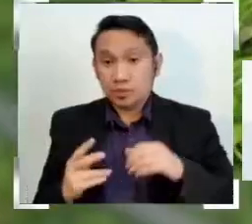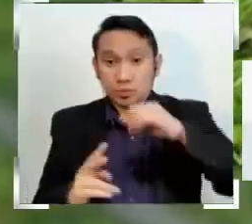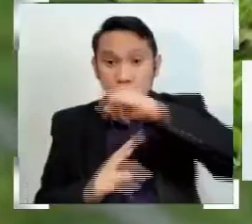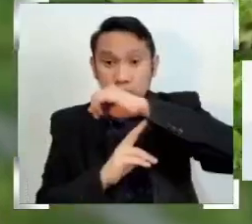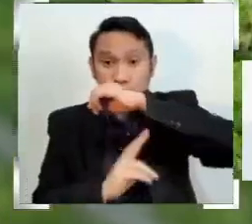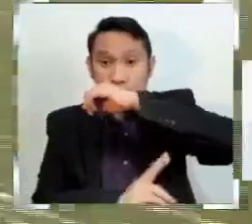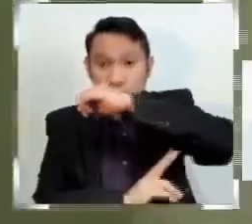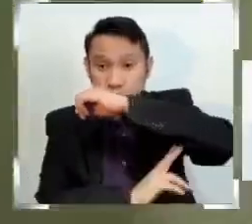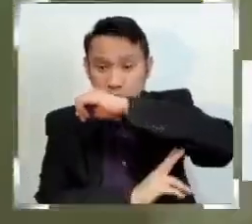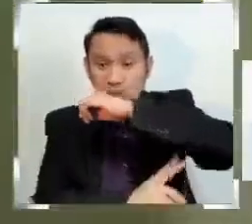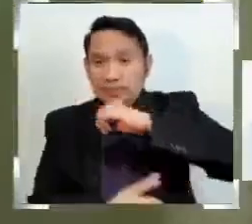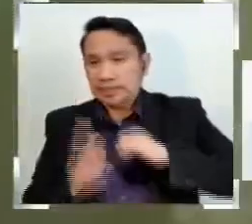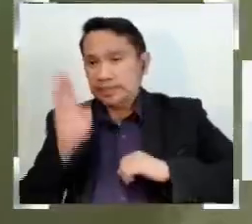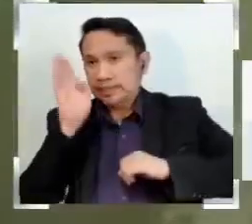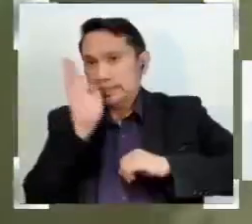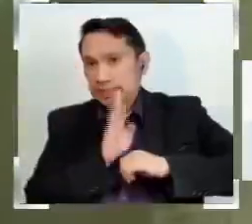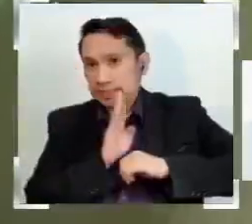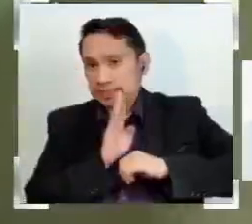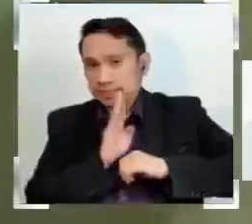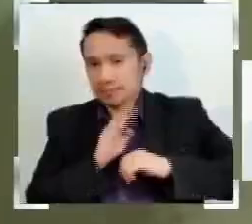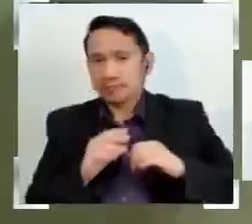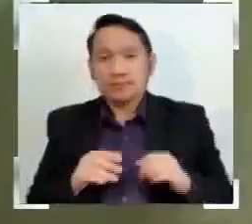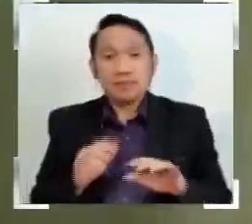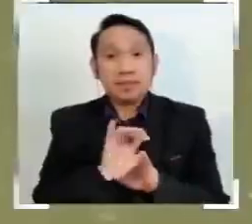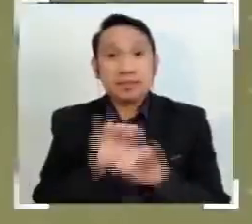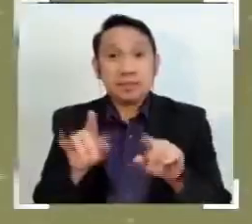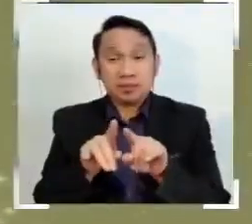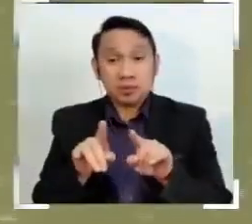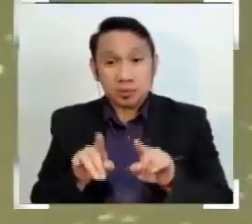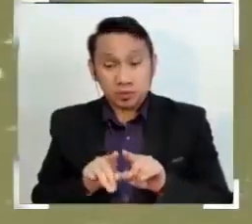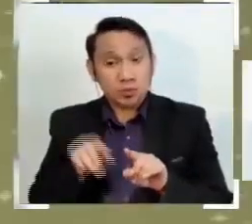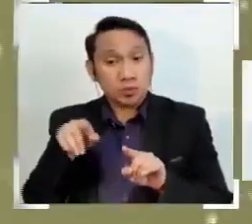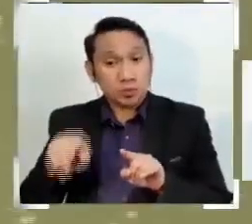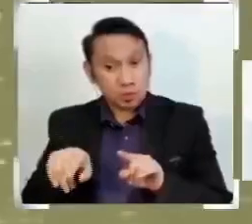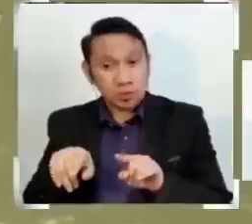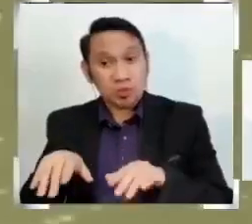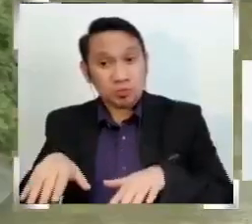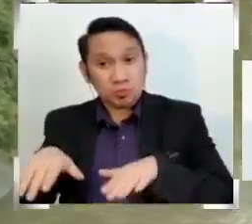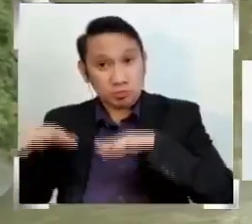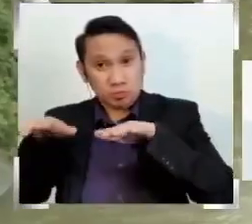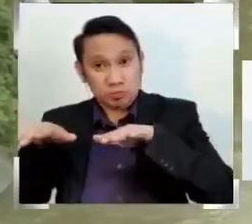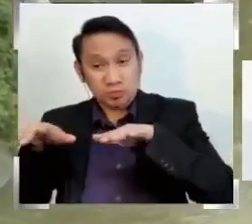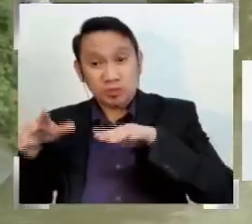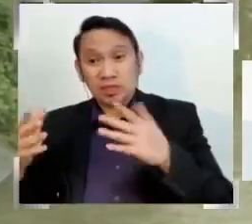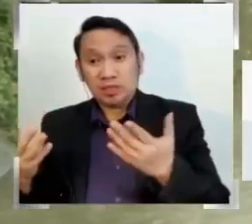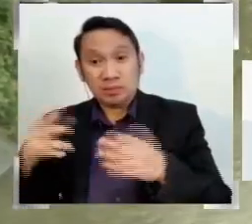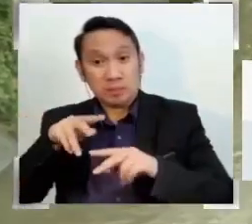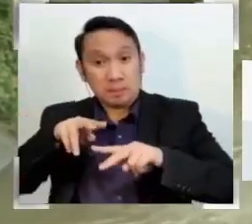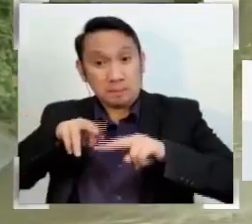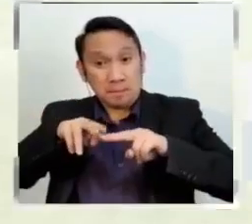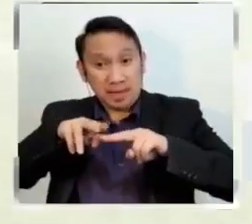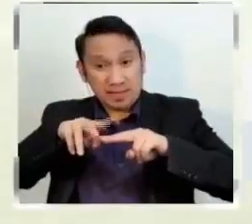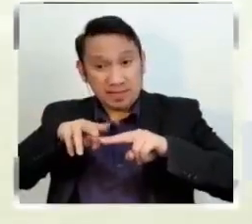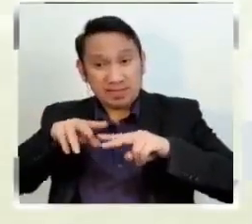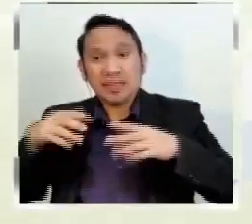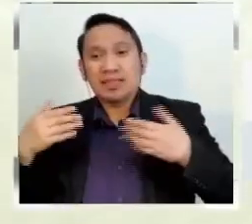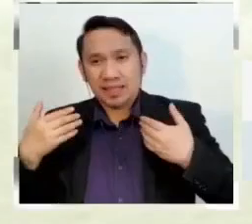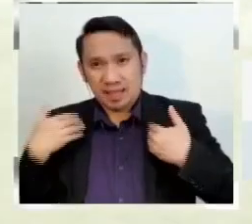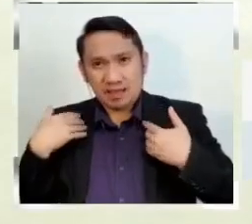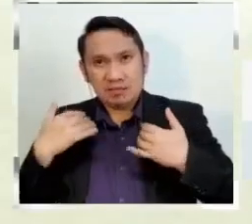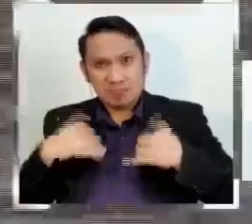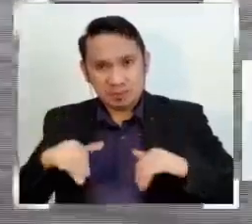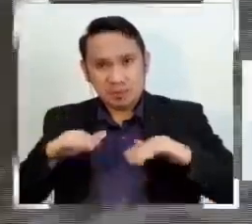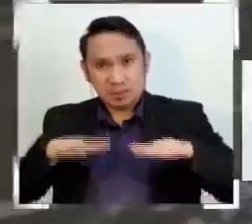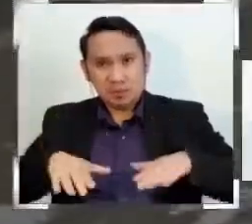Florida Blanca. Binahari ng ilang lugar sa Santa Barbara at Calasiao, Pangasinan matapos tumaas ang tubig sa ilang creek